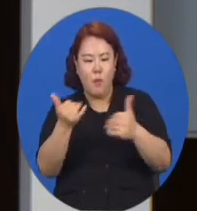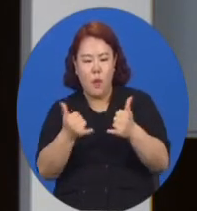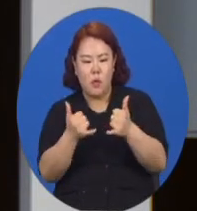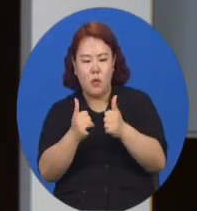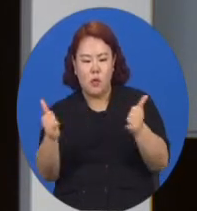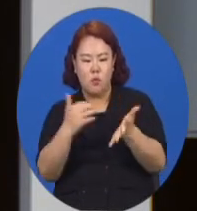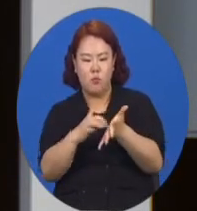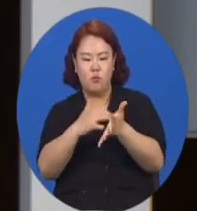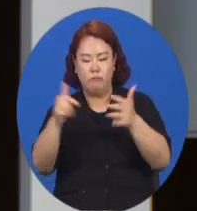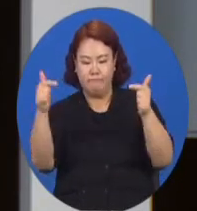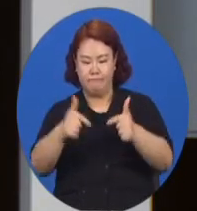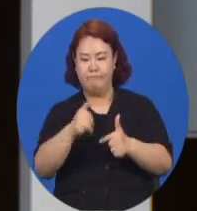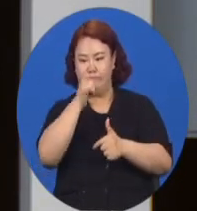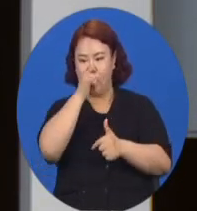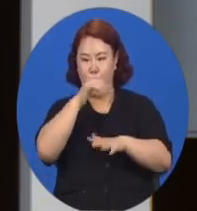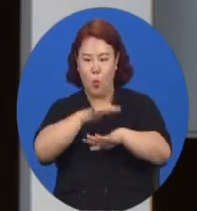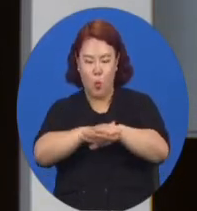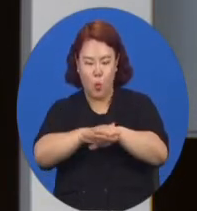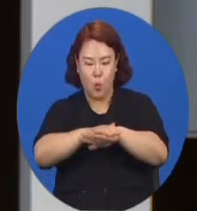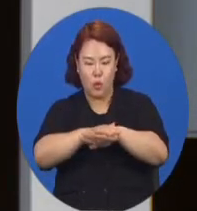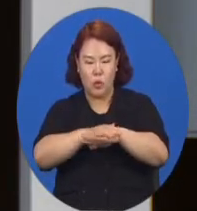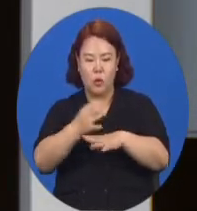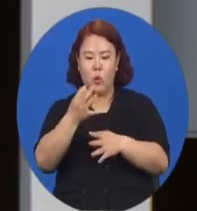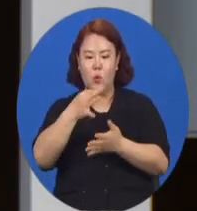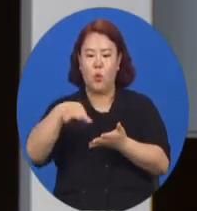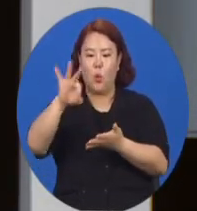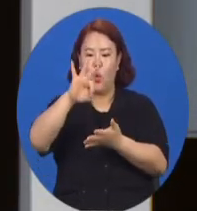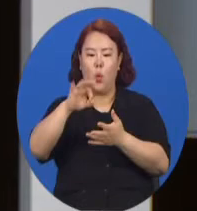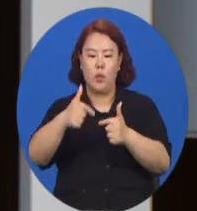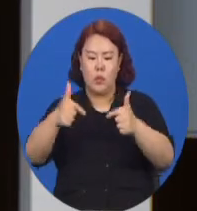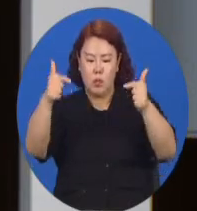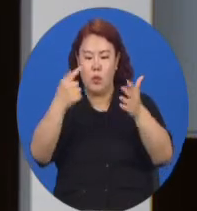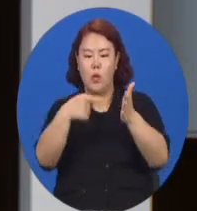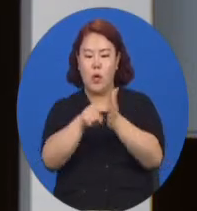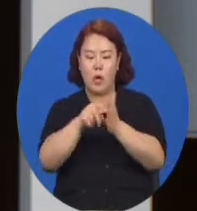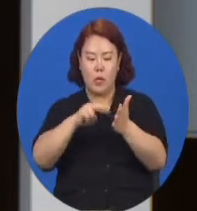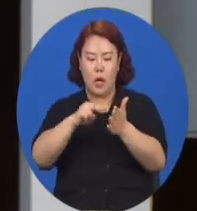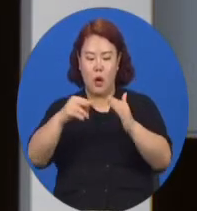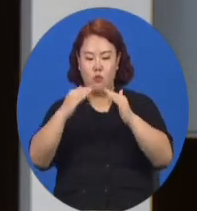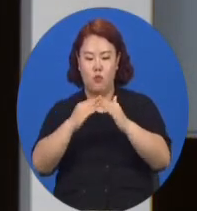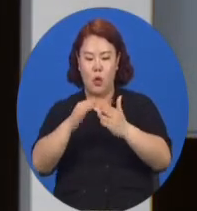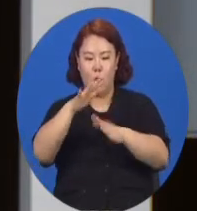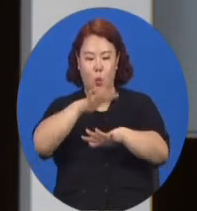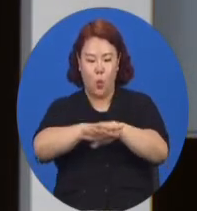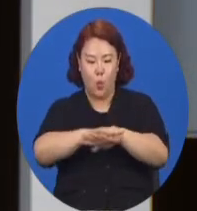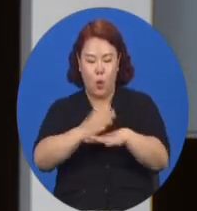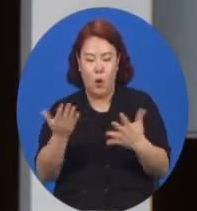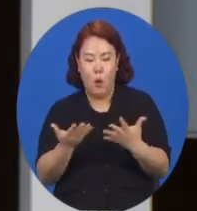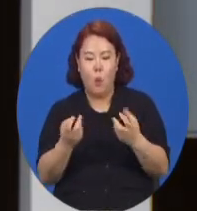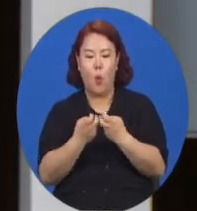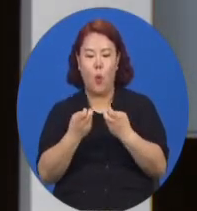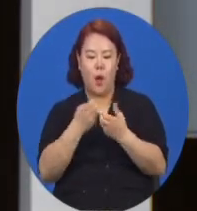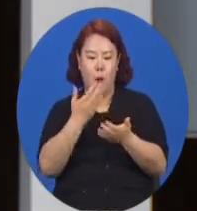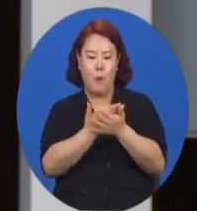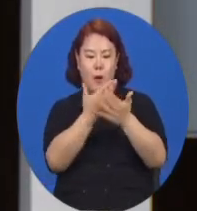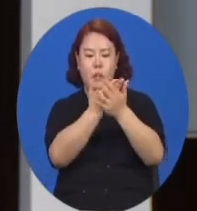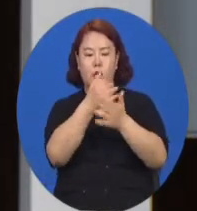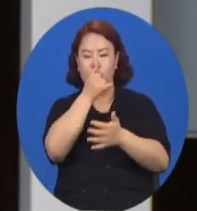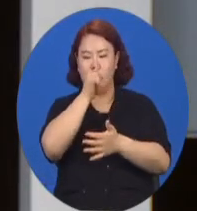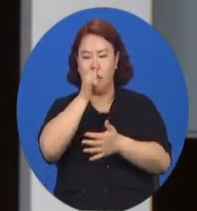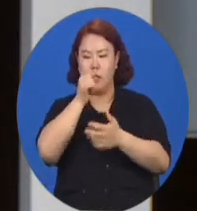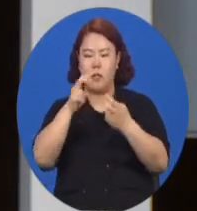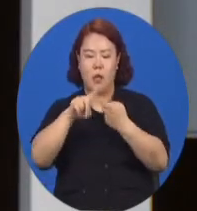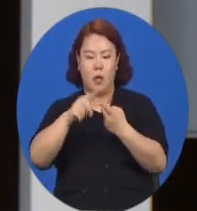있습니다. 농촌 소득을 어떻게 하면 좀 증대시킬 수 있을지 또 단양군의 농업은 어떻게 활성화시킬 수 있을지 이에 대한 대책 좀